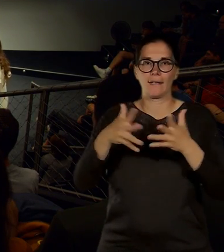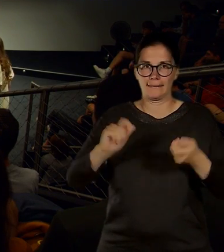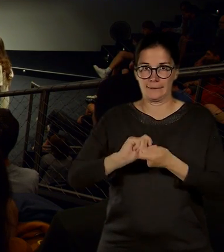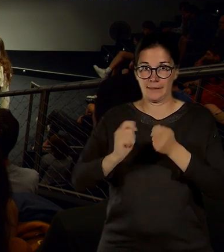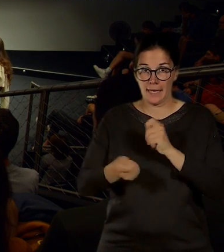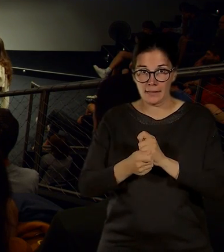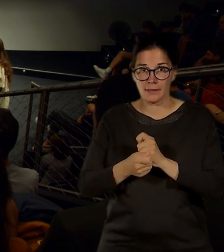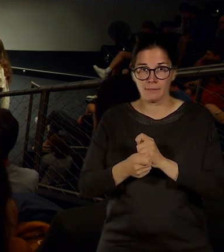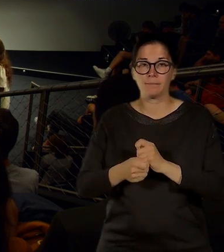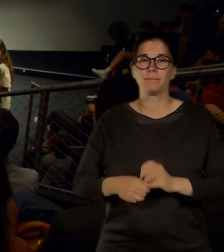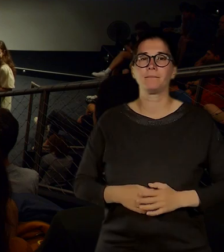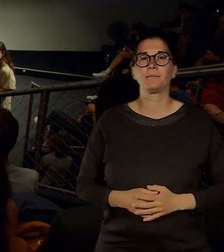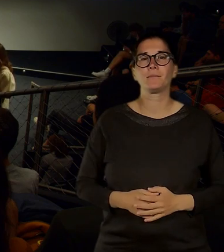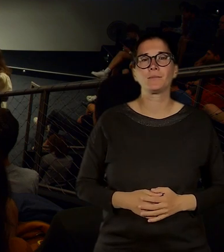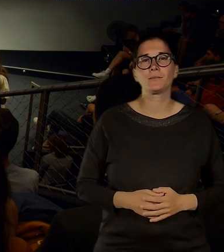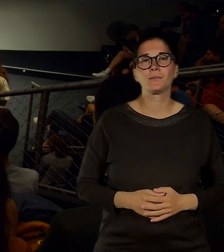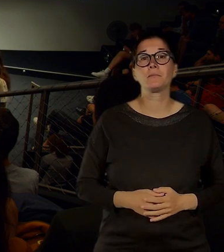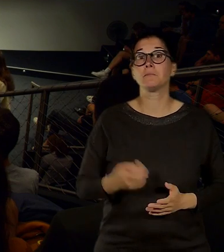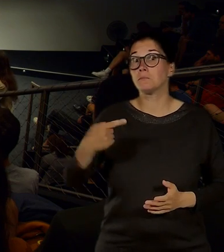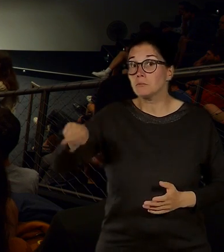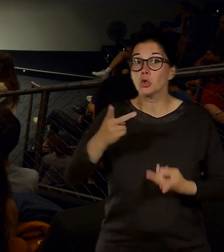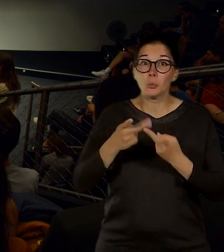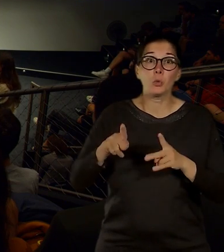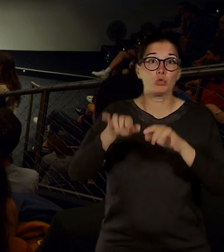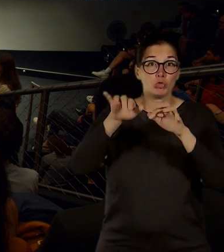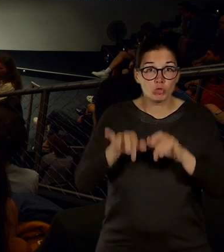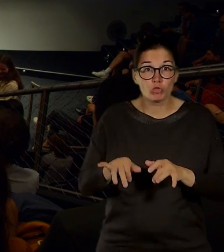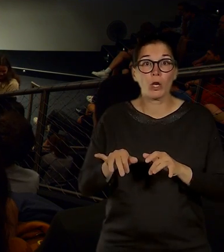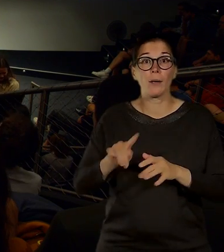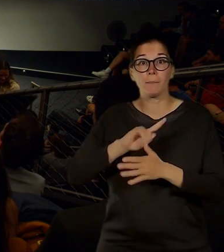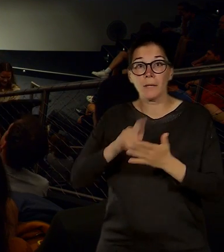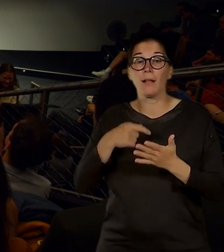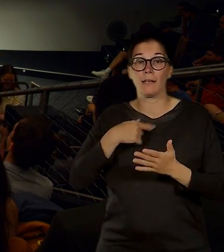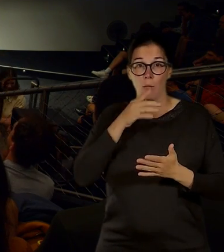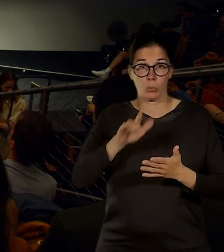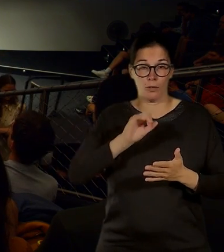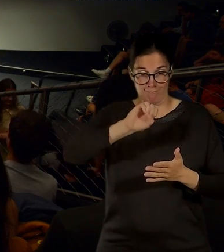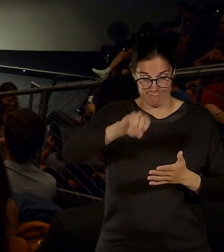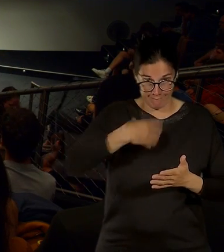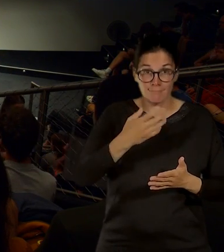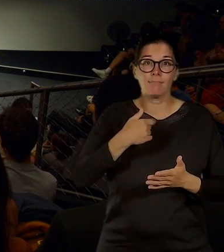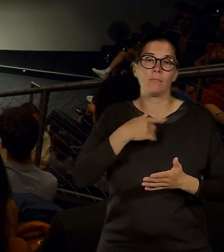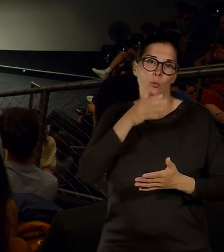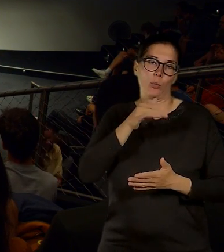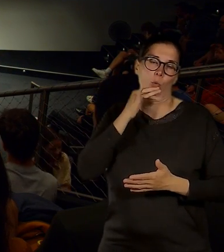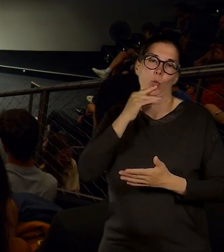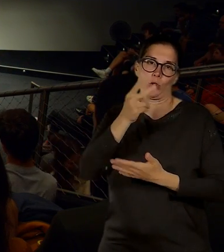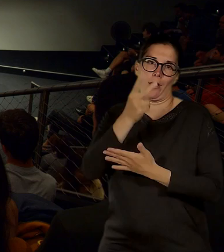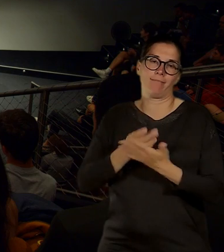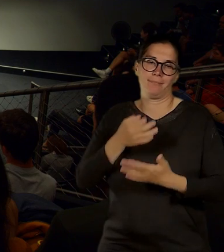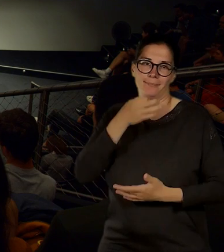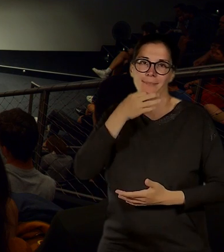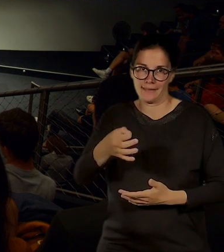bez diakritiky samozřejmě, můžete položit dotaz a já pak za vás našim hostům